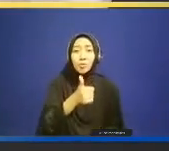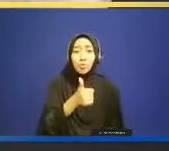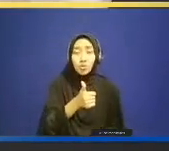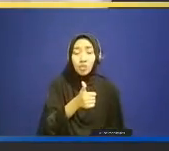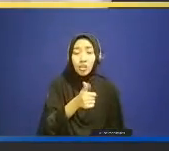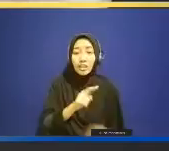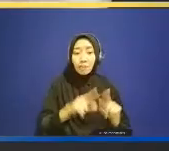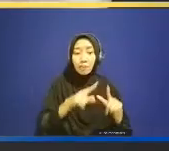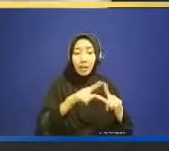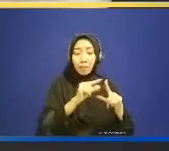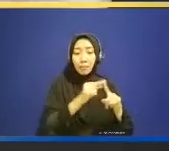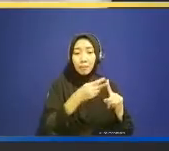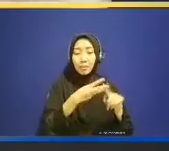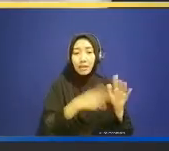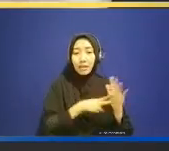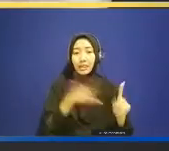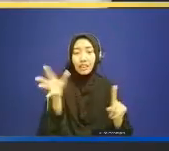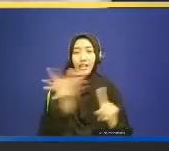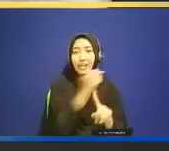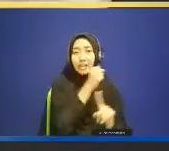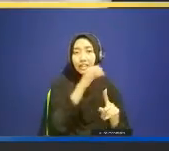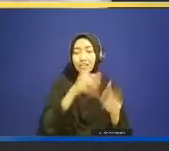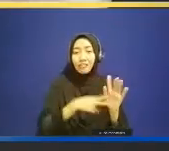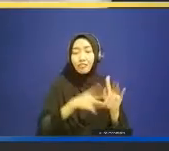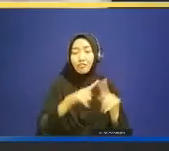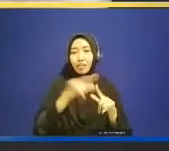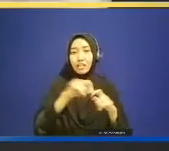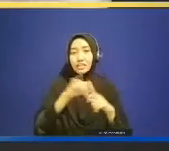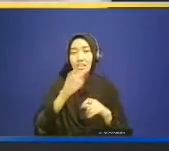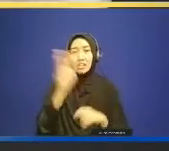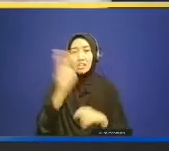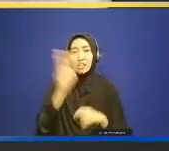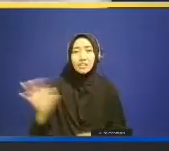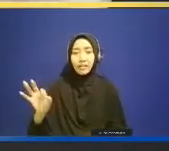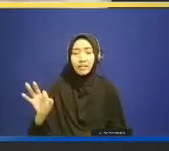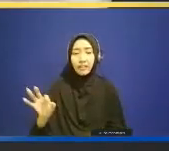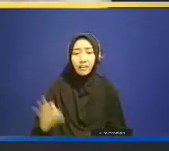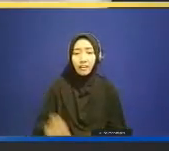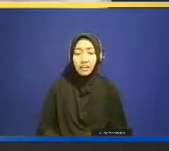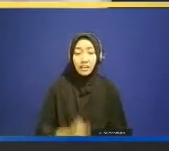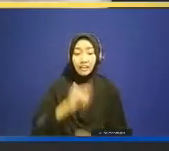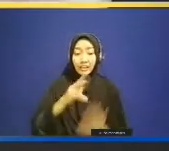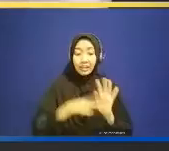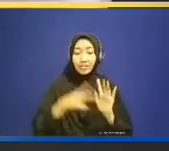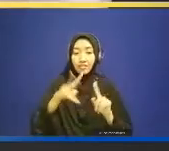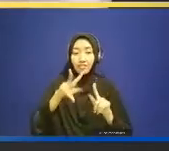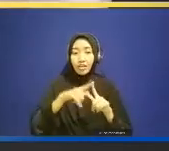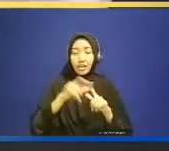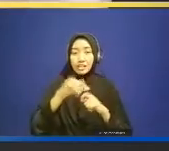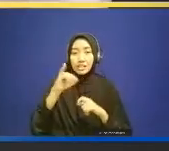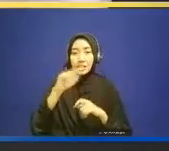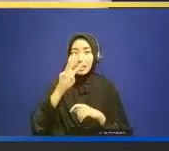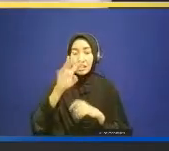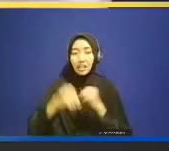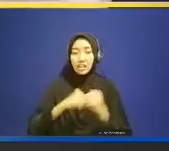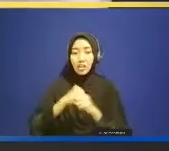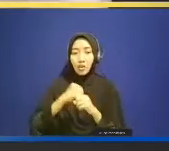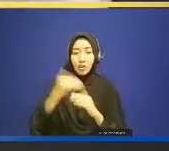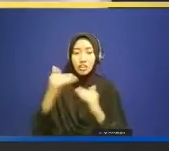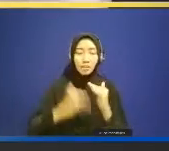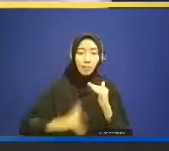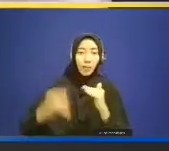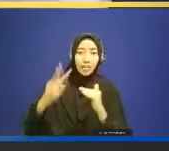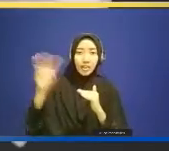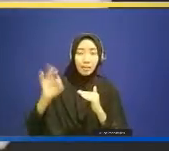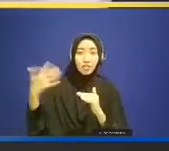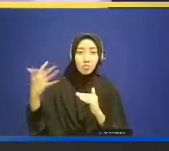tapi di APBN kaget inflasinya tiga persen adalah inflasi udah tiga tahun di bawah tiga